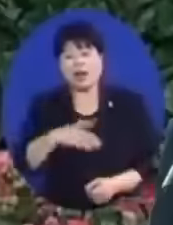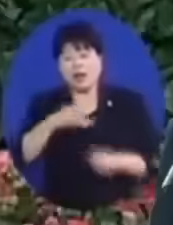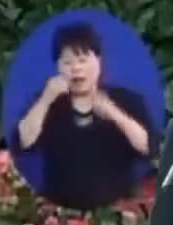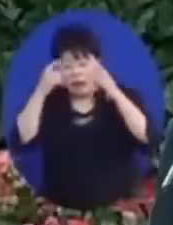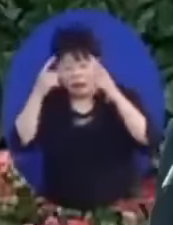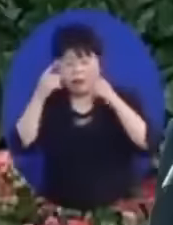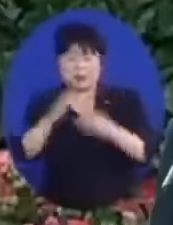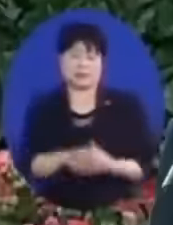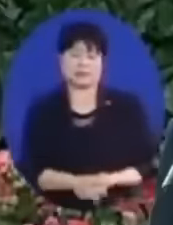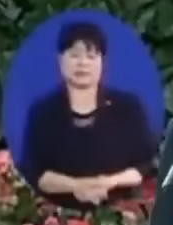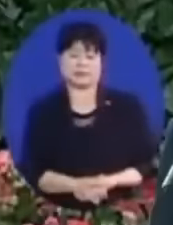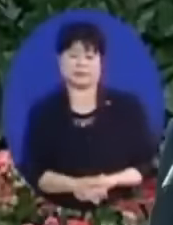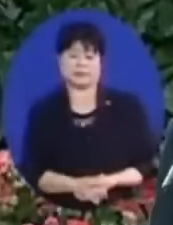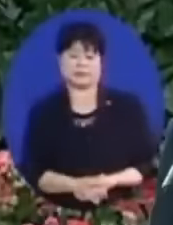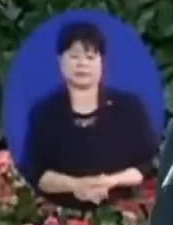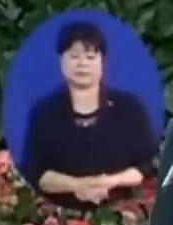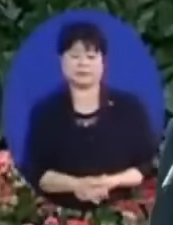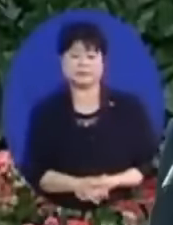것입니다.